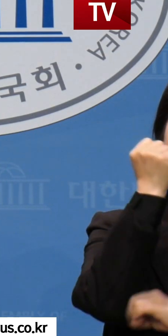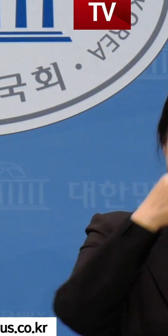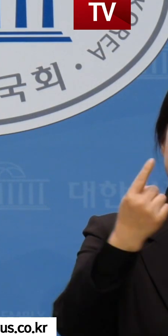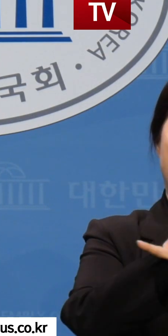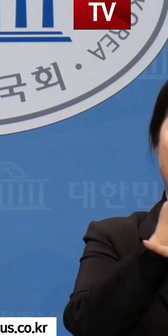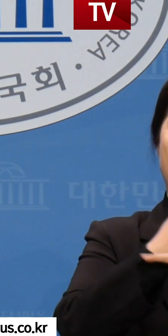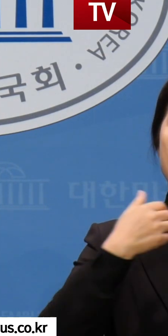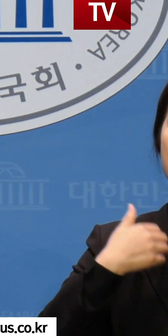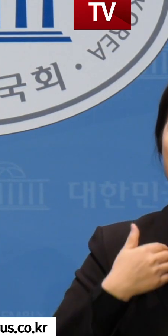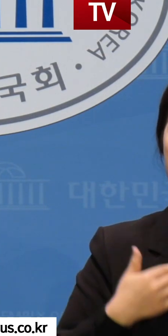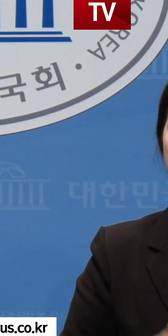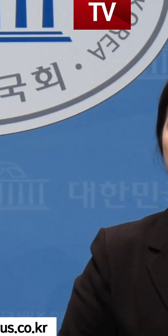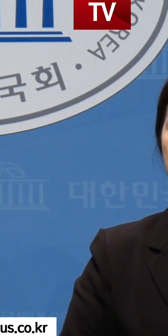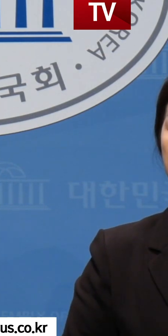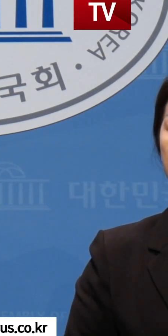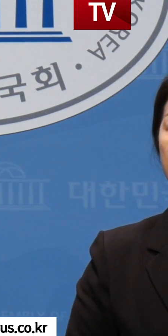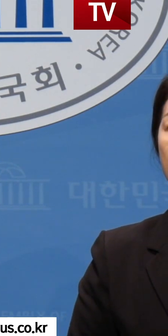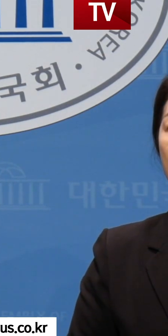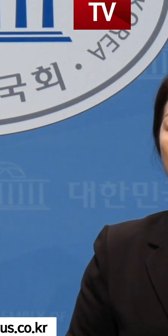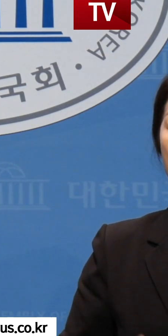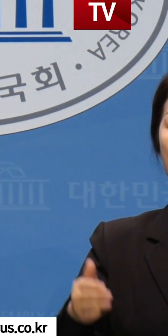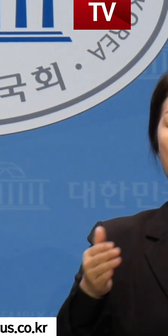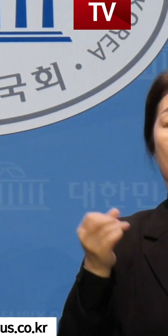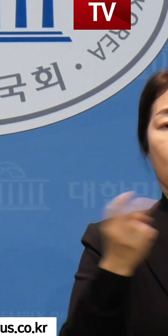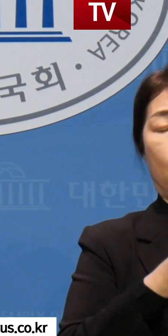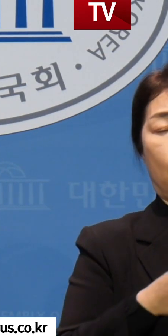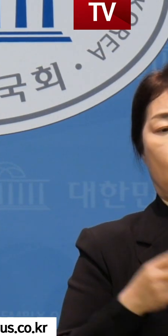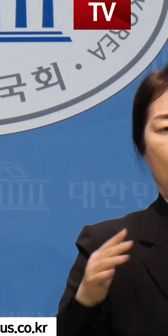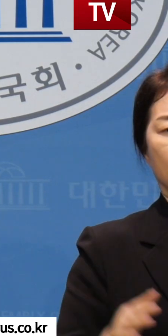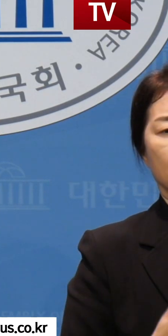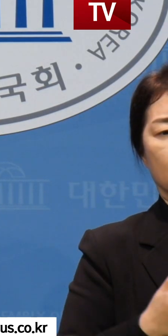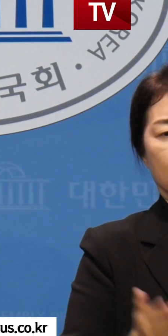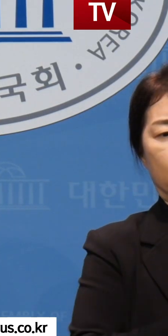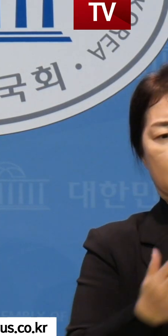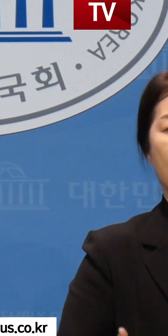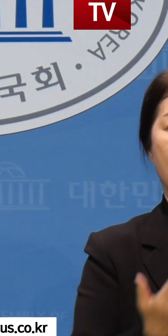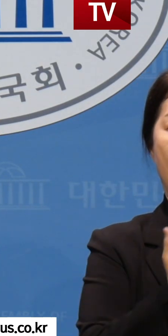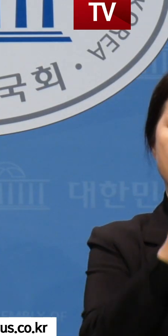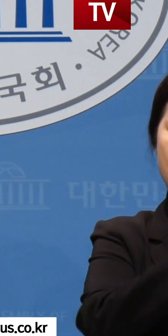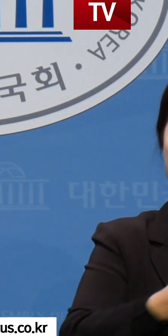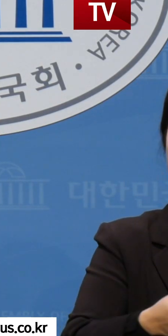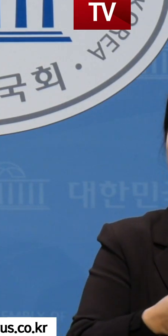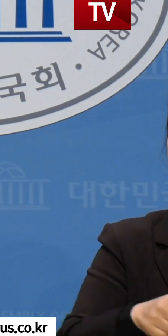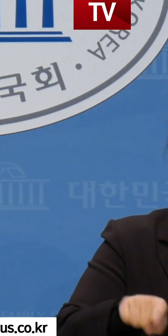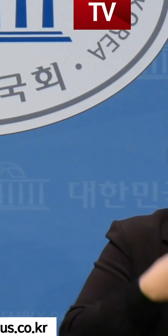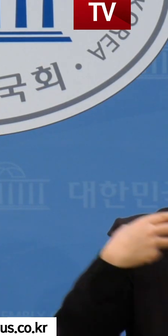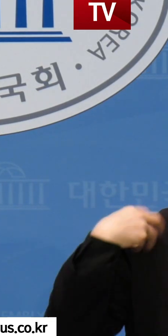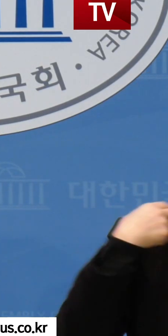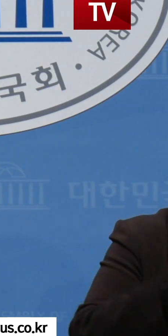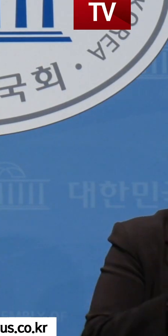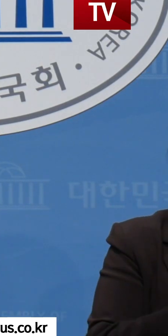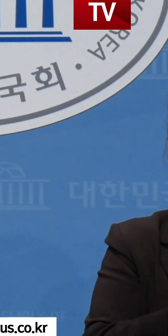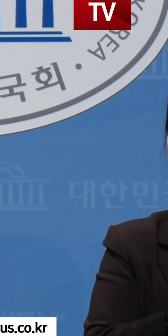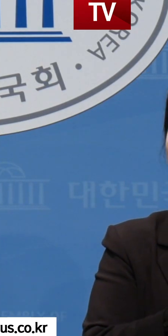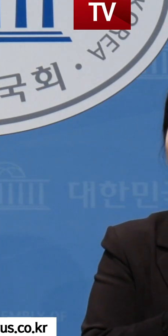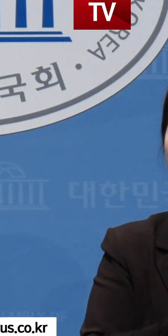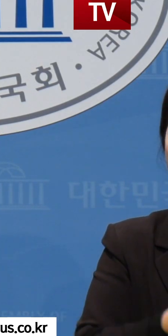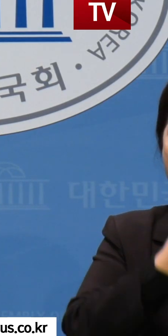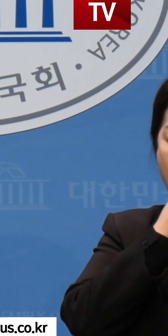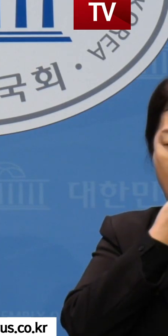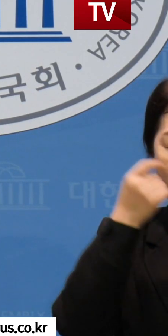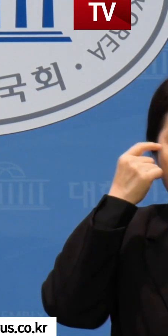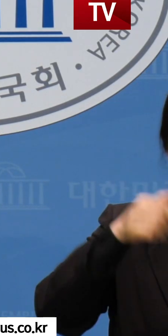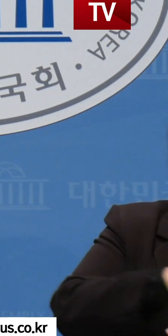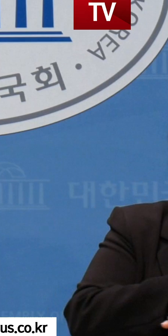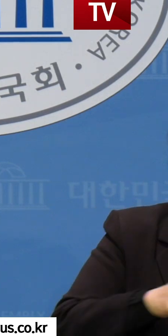개선이 필요합니다. 이에 앞서 부실로 발생한 손실은 자기 책임 원칙 아래 탐욕을